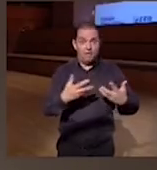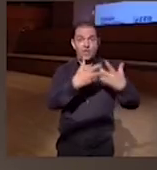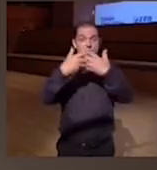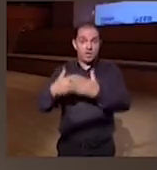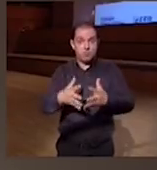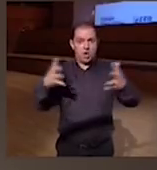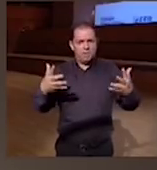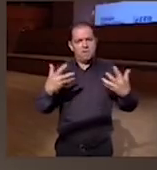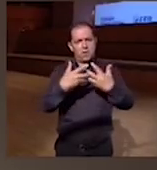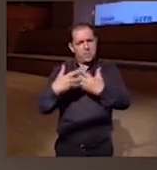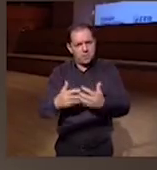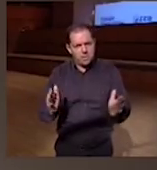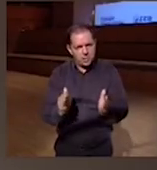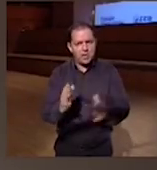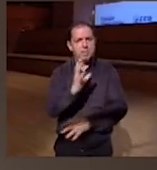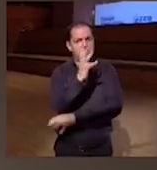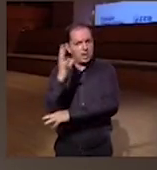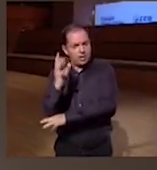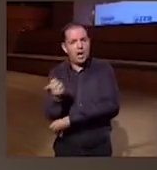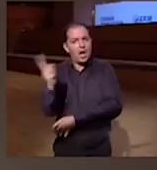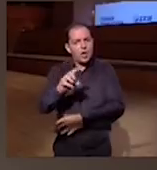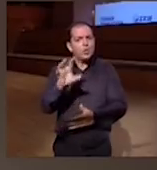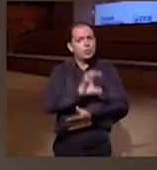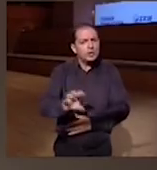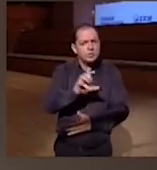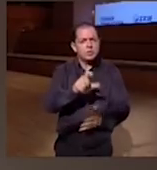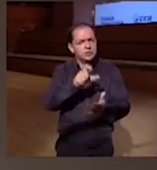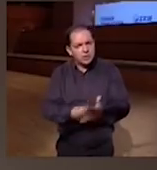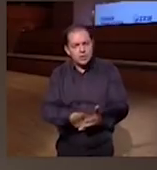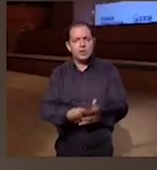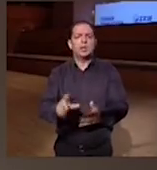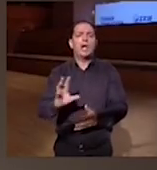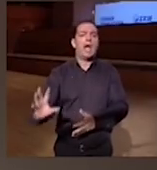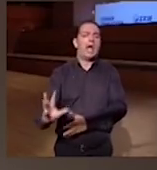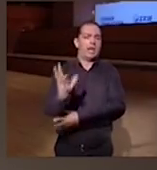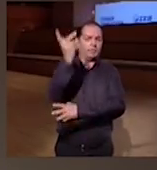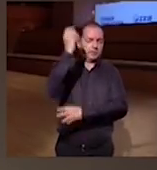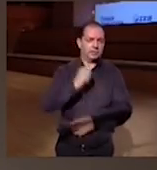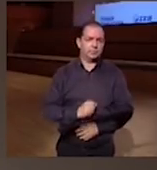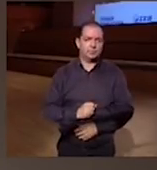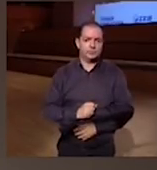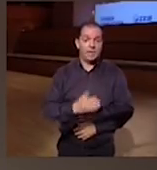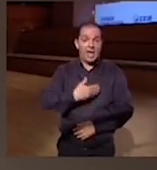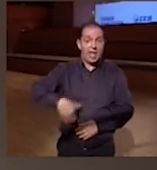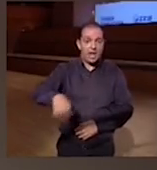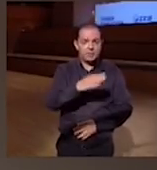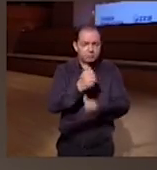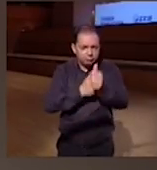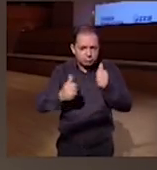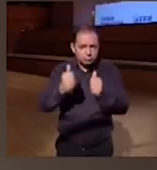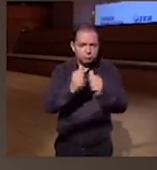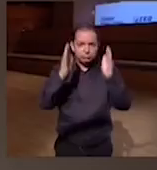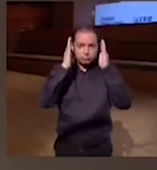πάρκων, καθώς και έργα τουρισμού και αστικής ανάπτυξης. Δίνουμε βαρύτητα